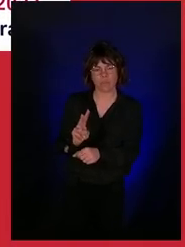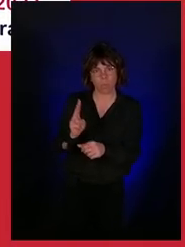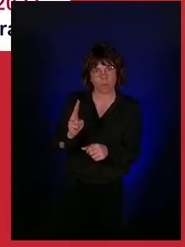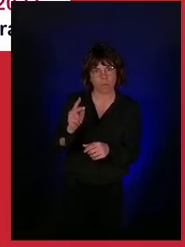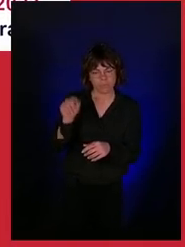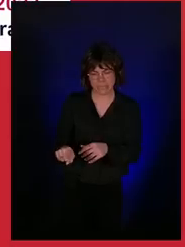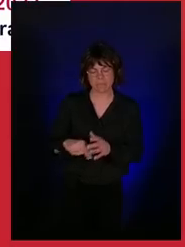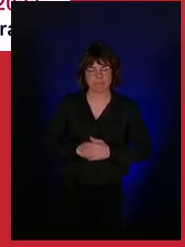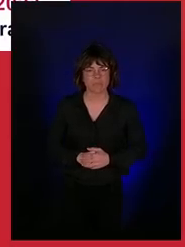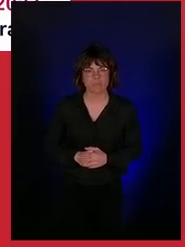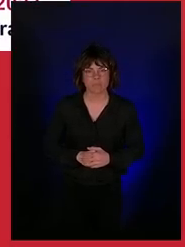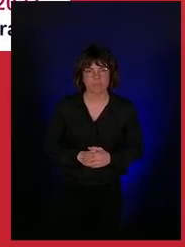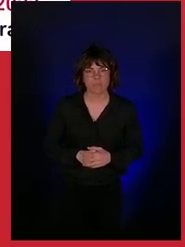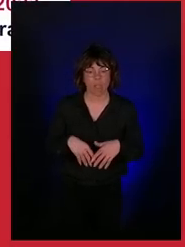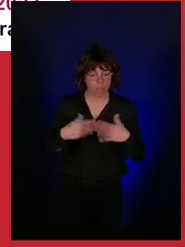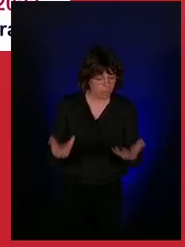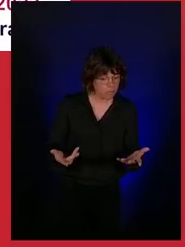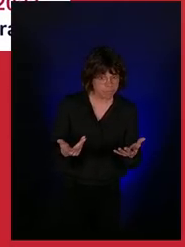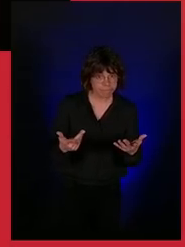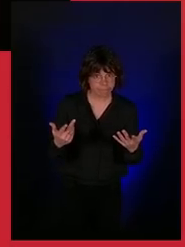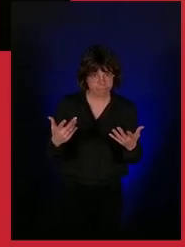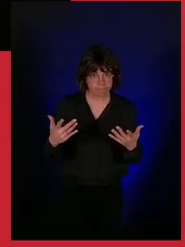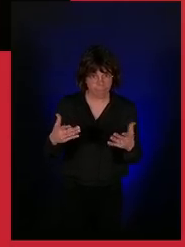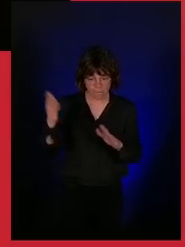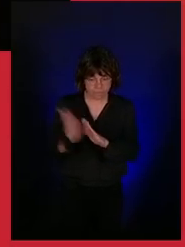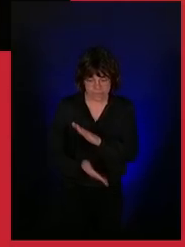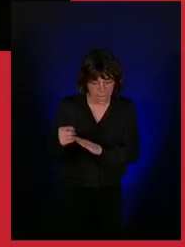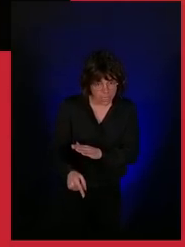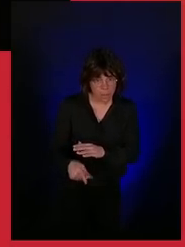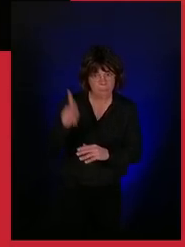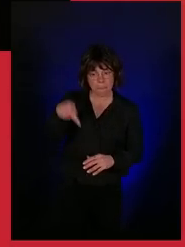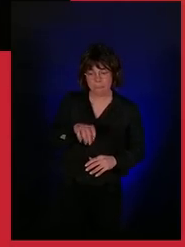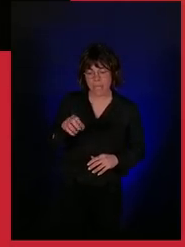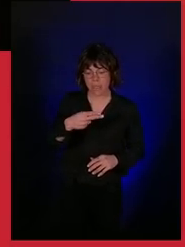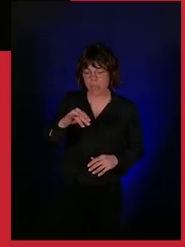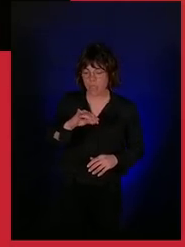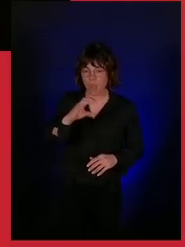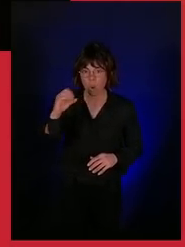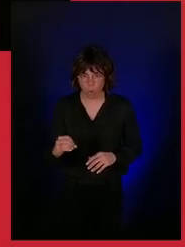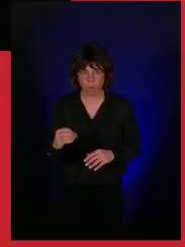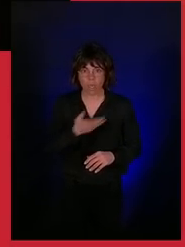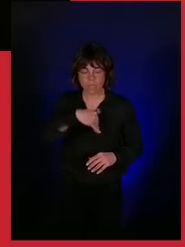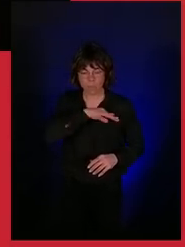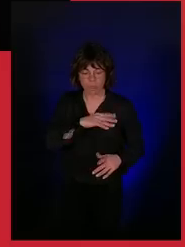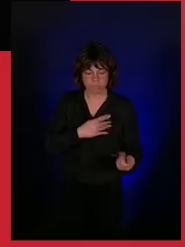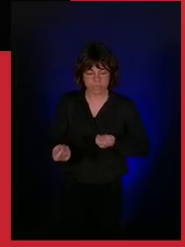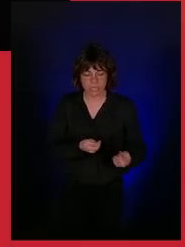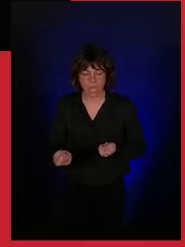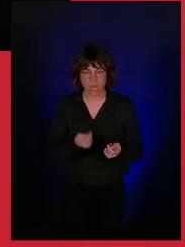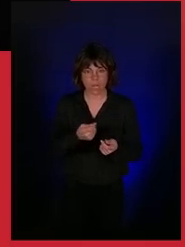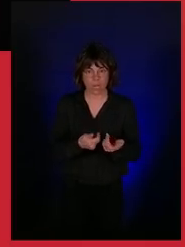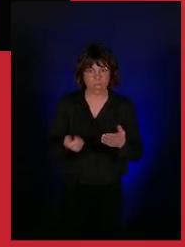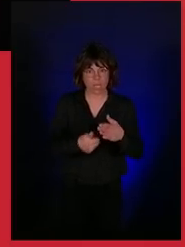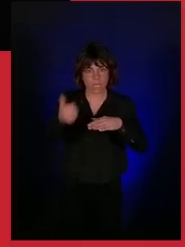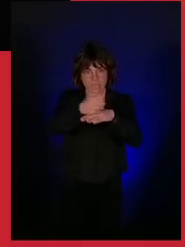l'OIT, aboutissant à la défaite dès le second tour de Pénicaud au poste de directeur général de l'institution, alors